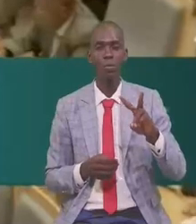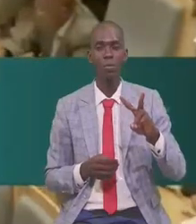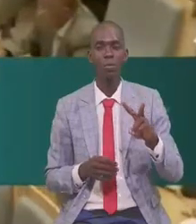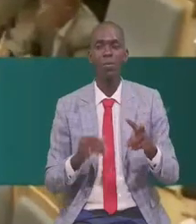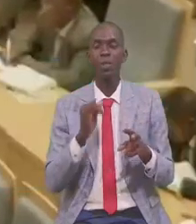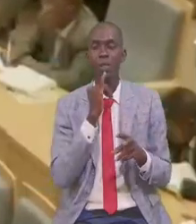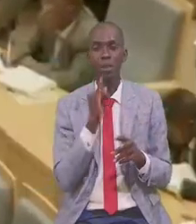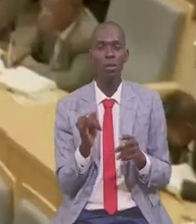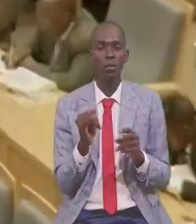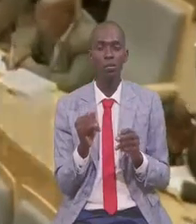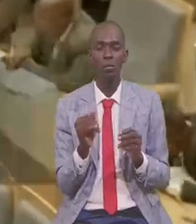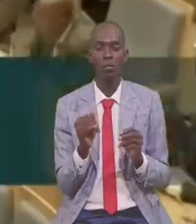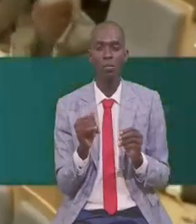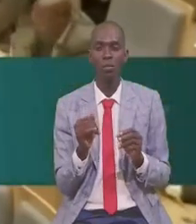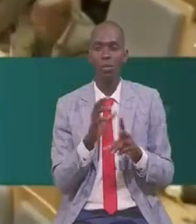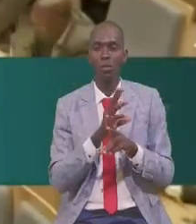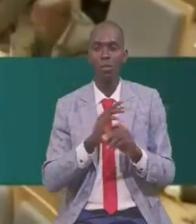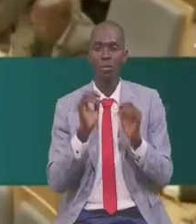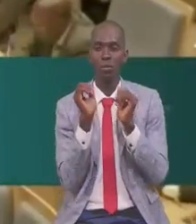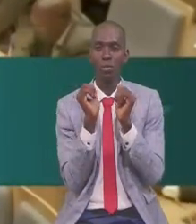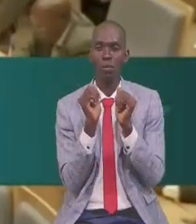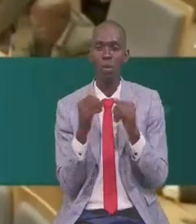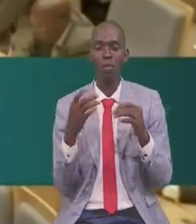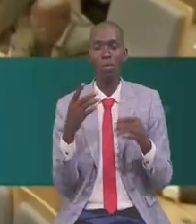bénédictions sont les bénédictions